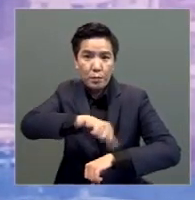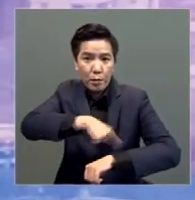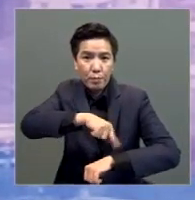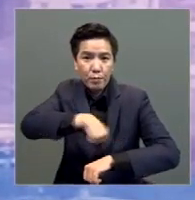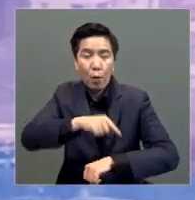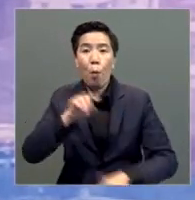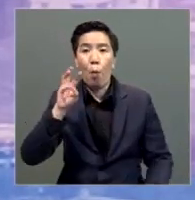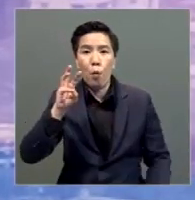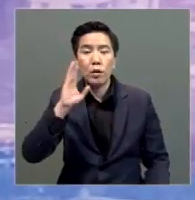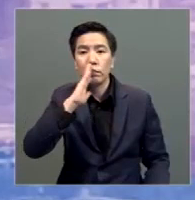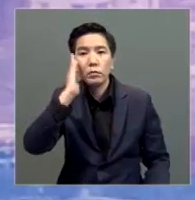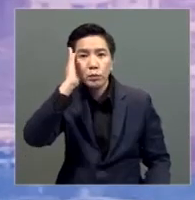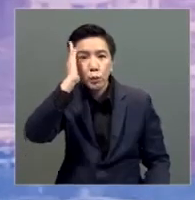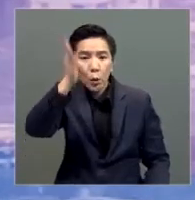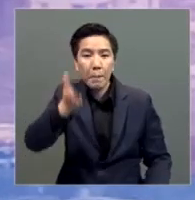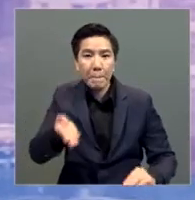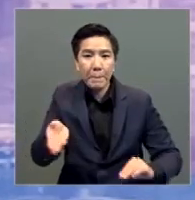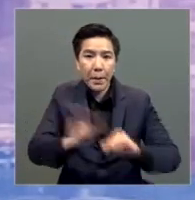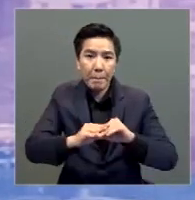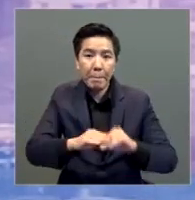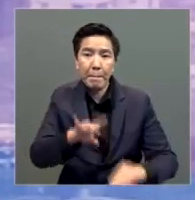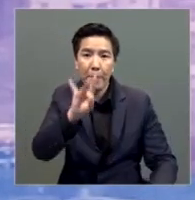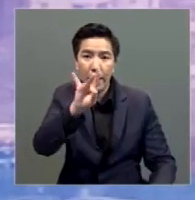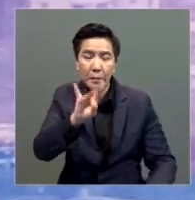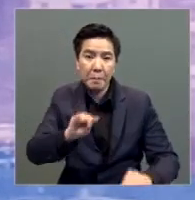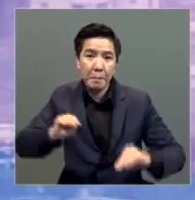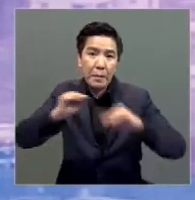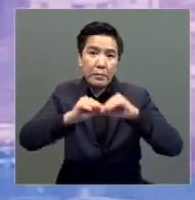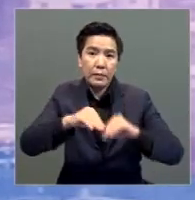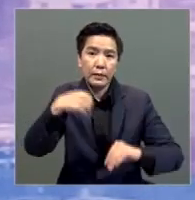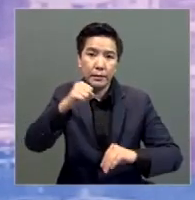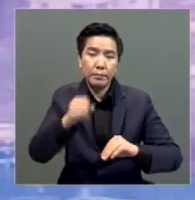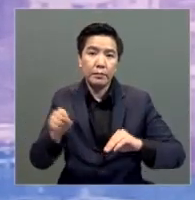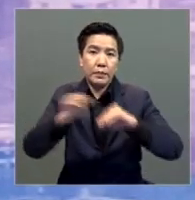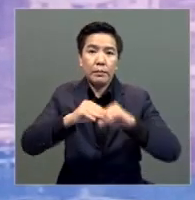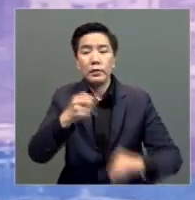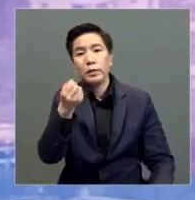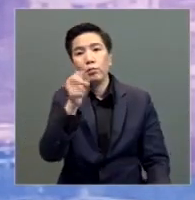เมินแล้วต่อไปจะต้องเป็น8เป็น10เป็น12